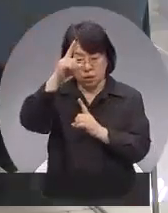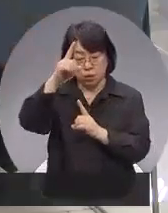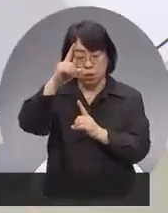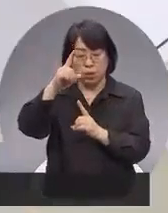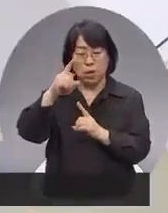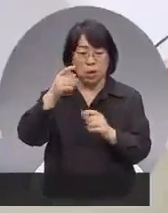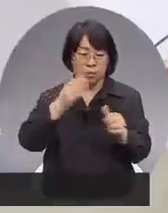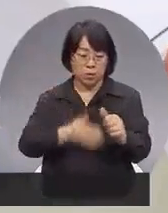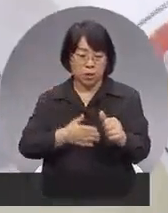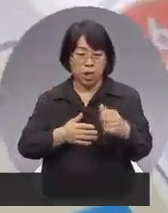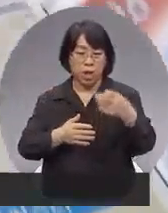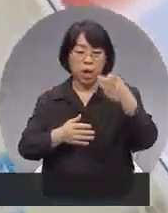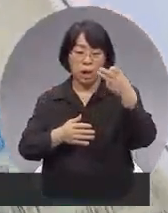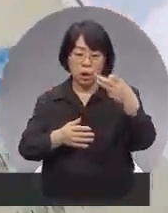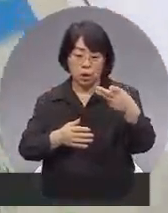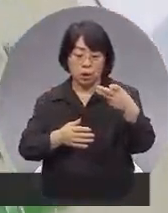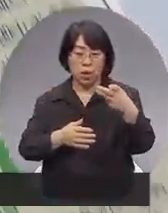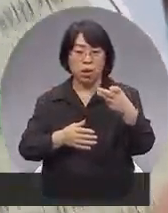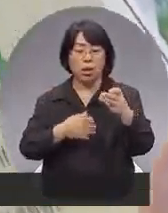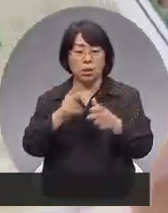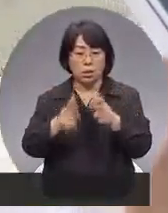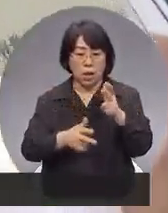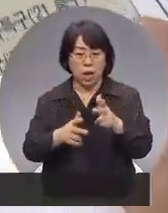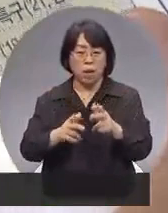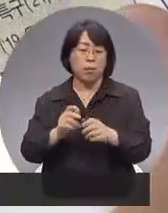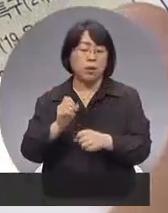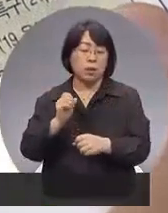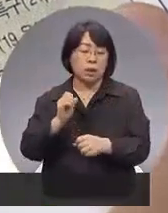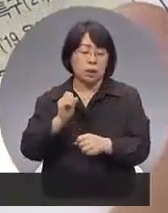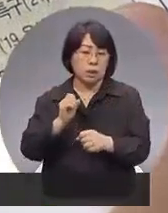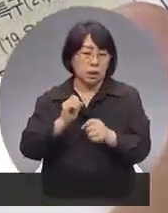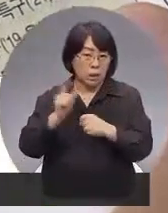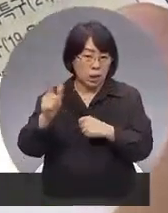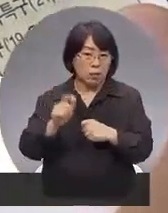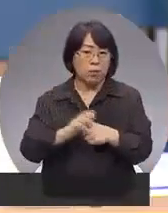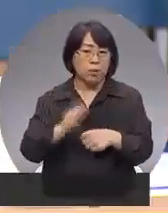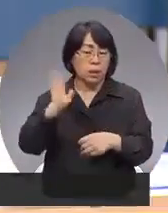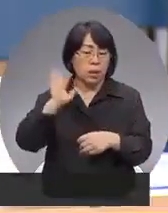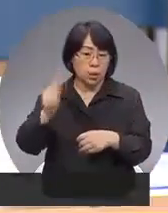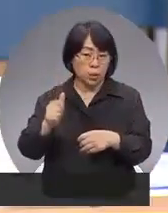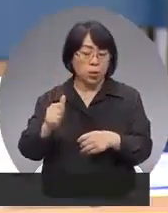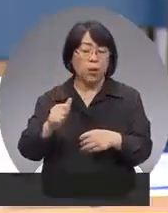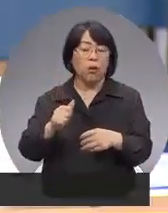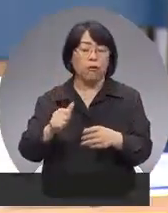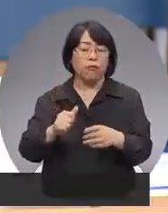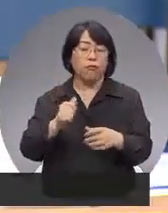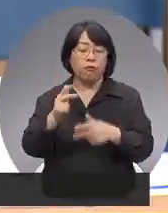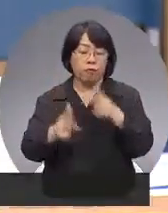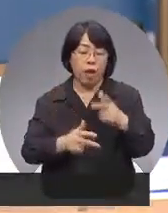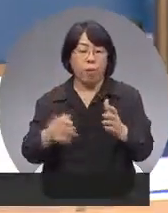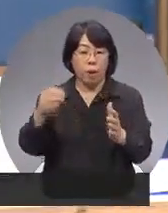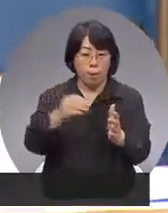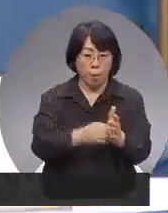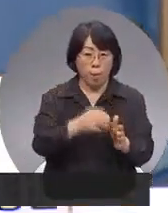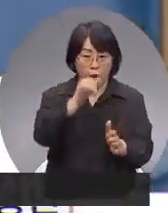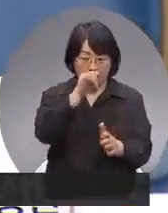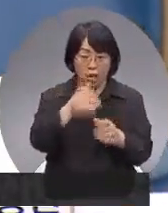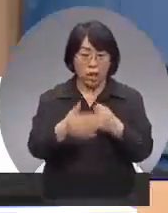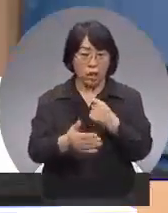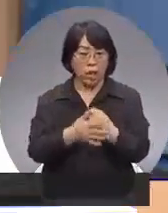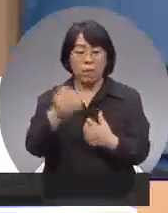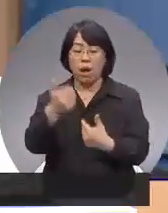요청한 13개 현안들은 대부분 대통령 당선인 국정 과제에 포함돼 두 후보 간 큰 이견은 존재하지 않고